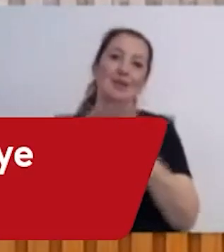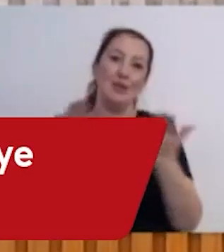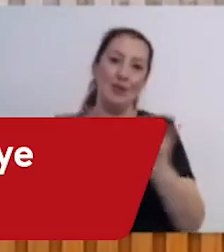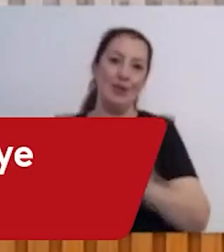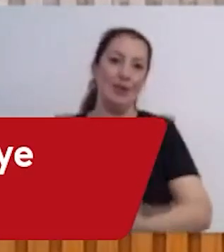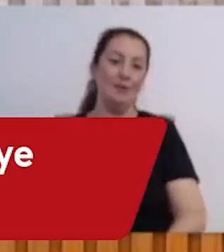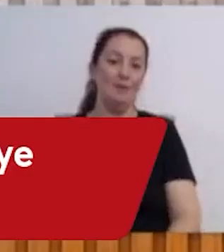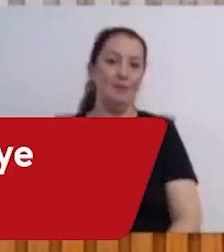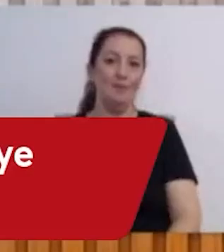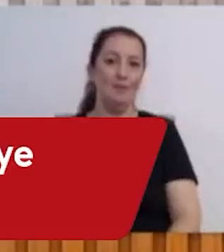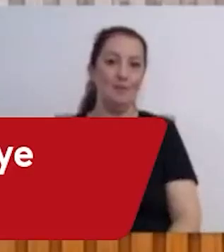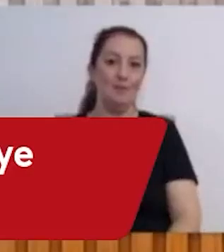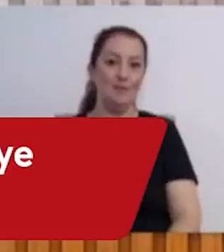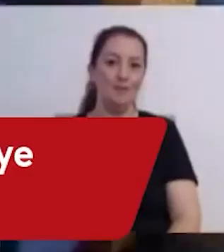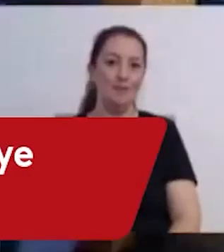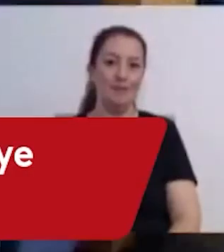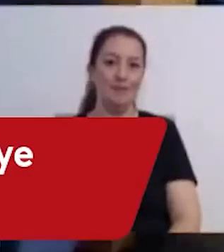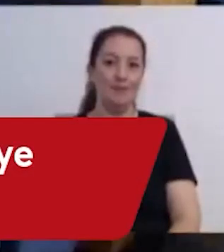ayrı ayrı teşekkür ediyorum.